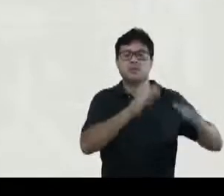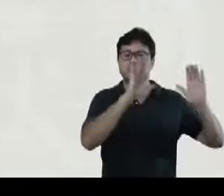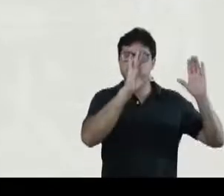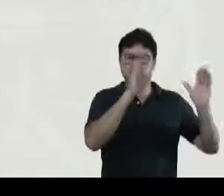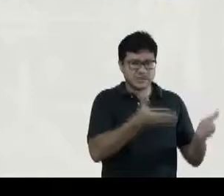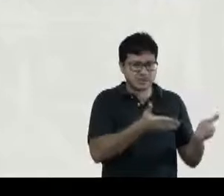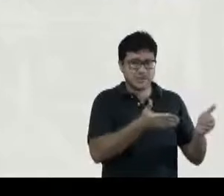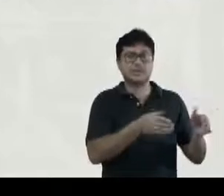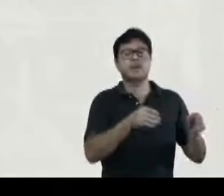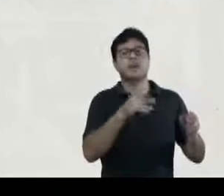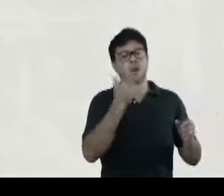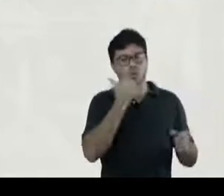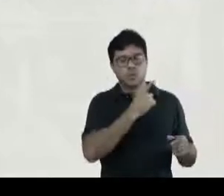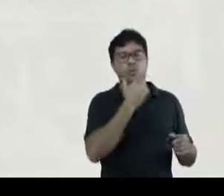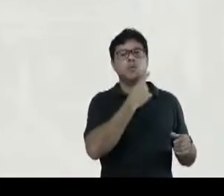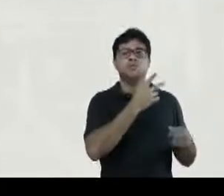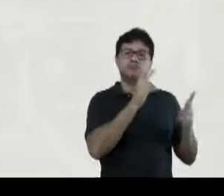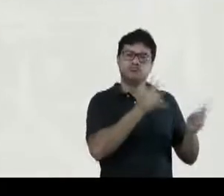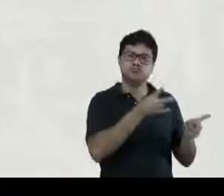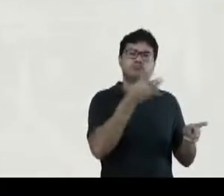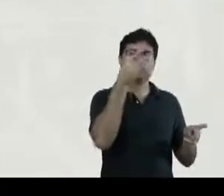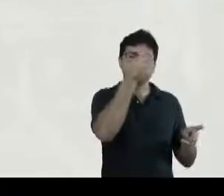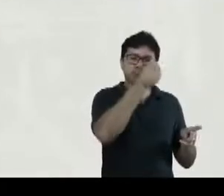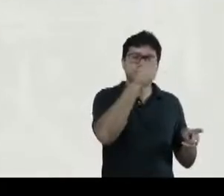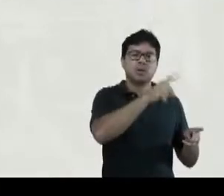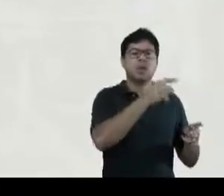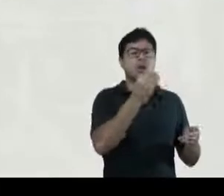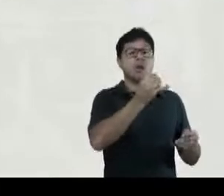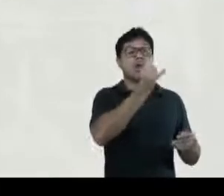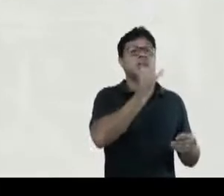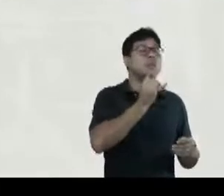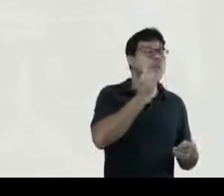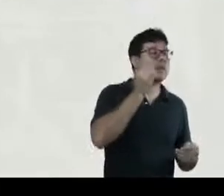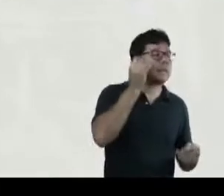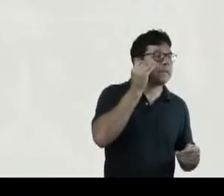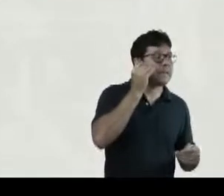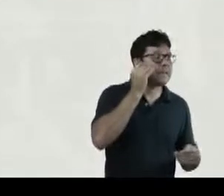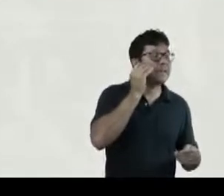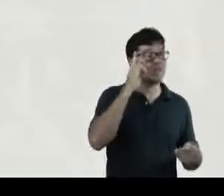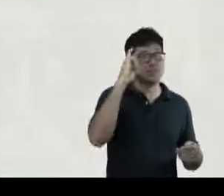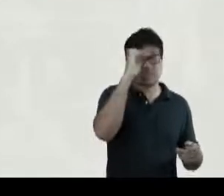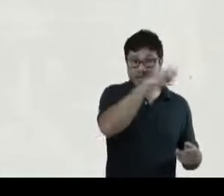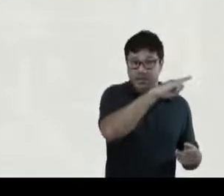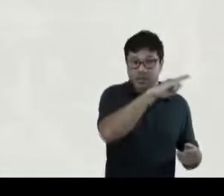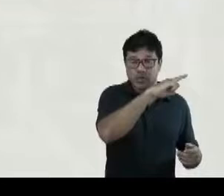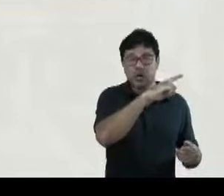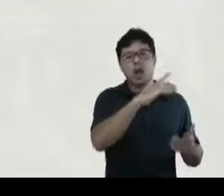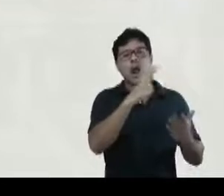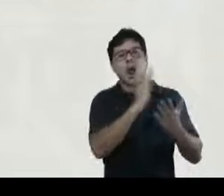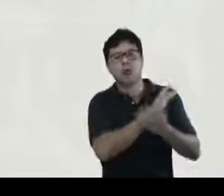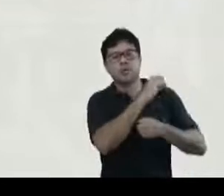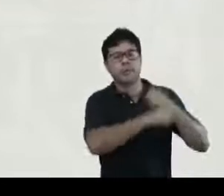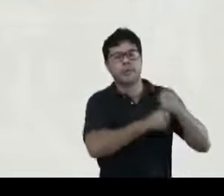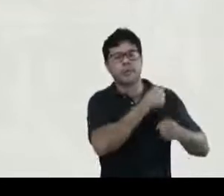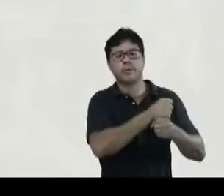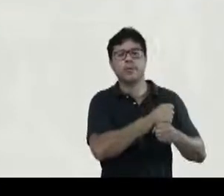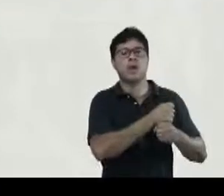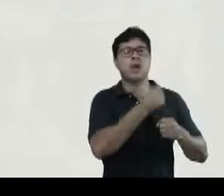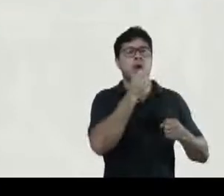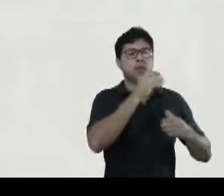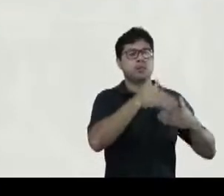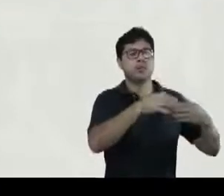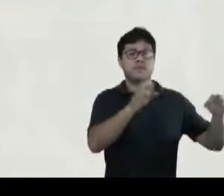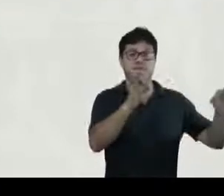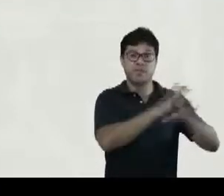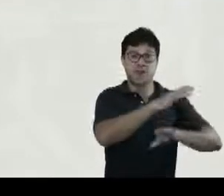oft schmerzhaft erfahren, ein Projektende oft nur um wenige Jahre. Raphael hat das gestern sehr